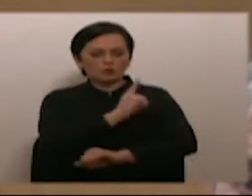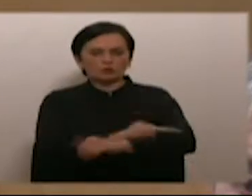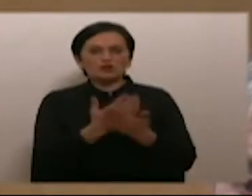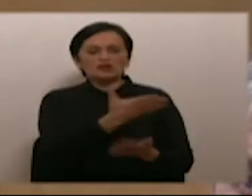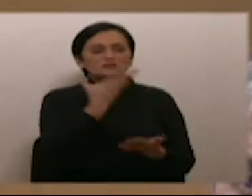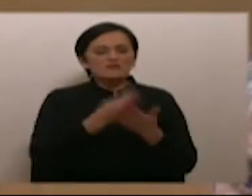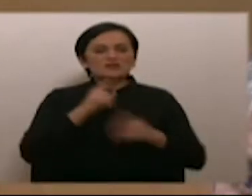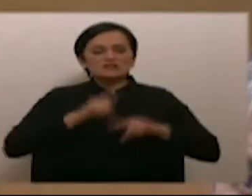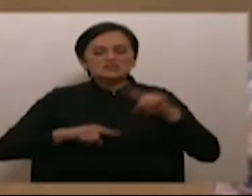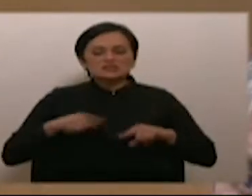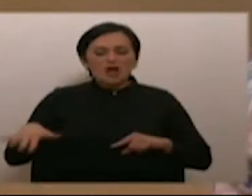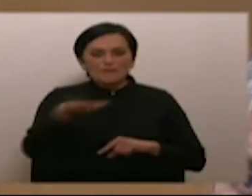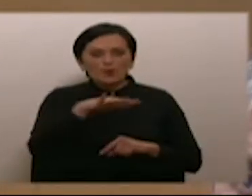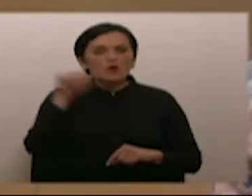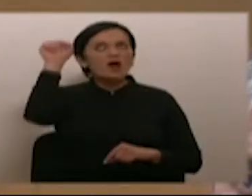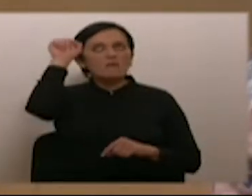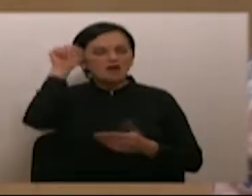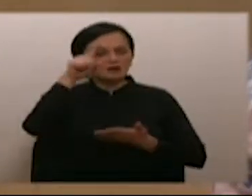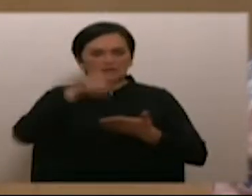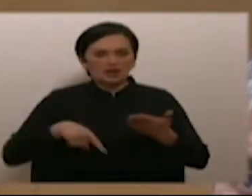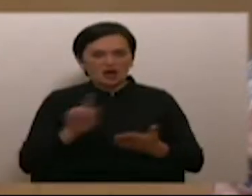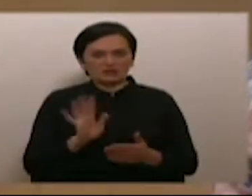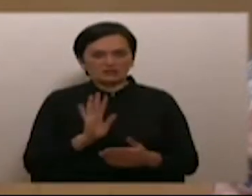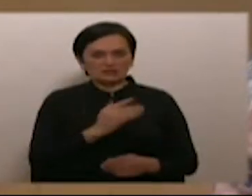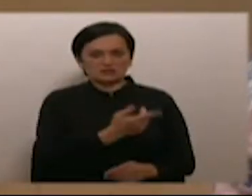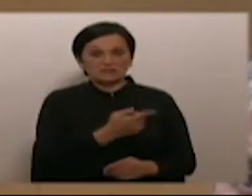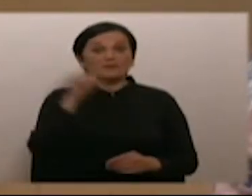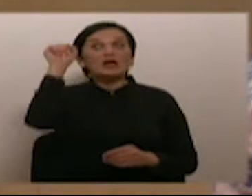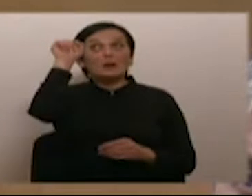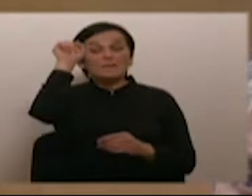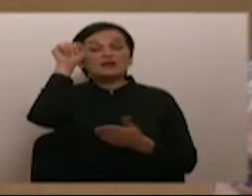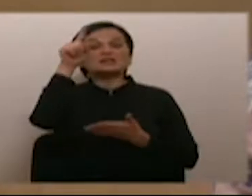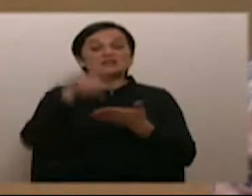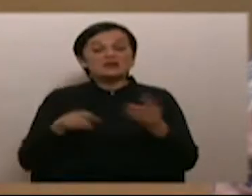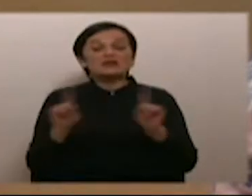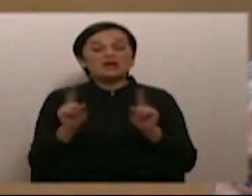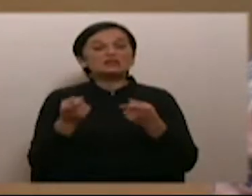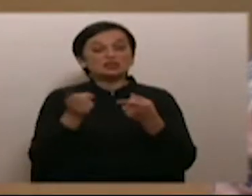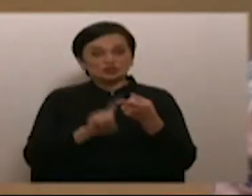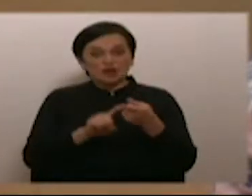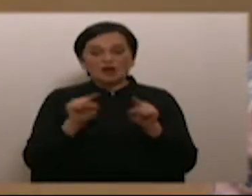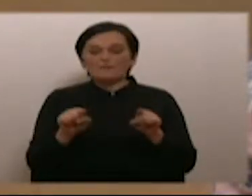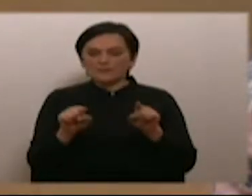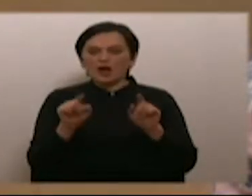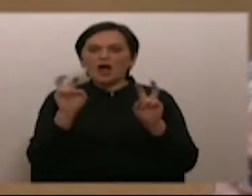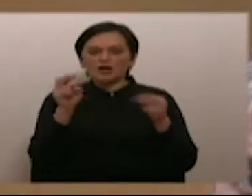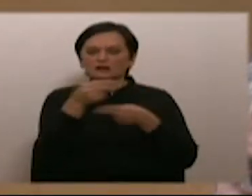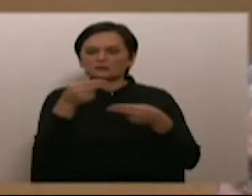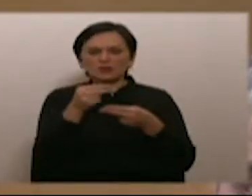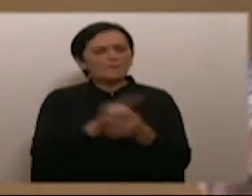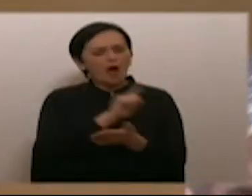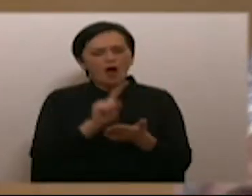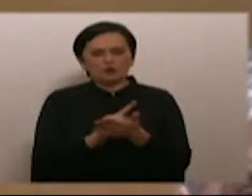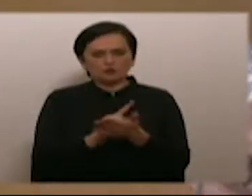სამშობლო და არც ღმერთის არასამს. რაც შეეხება ღმერთის რწმენას, ამ თემაზე აუცილებლად განსაკუთრებული აქცენტი უნდა